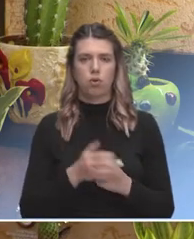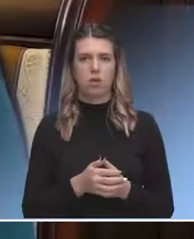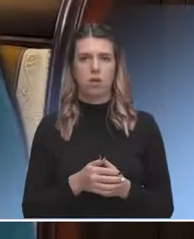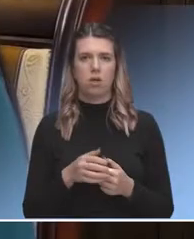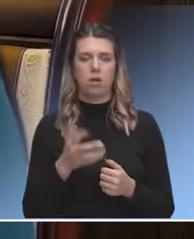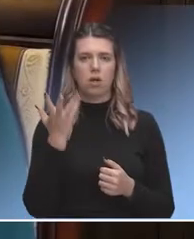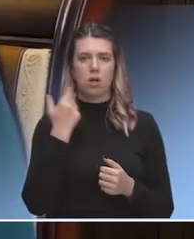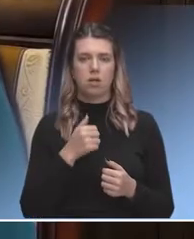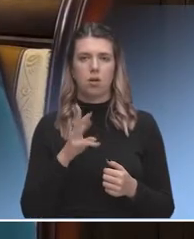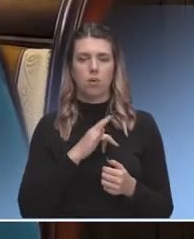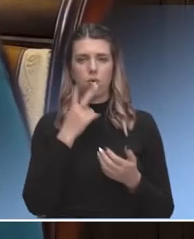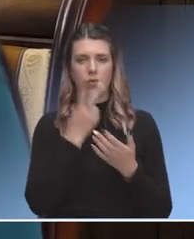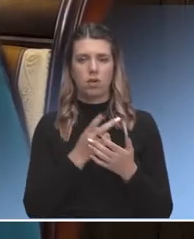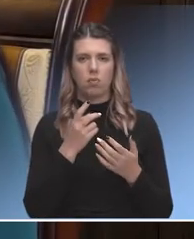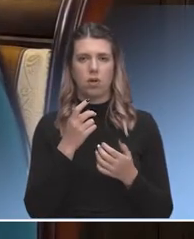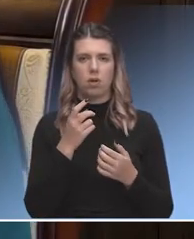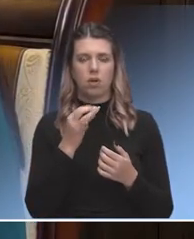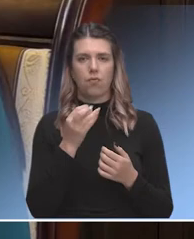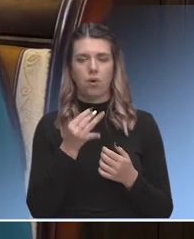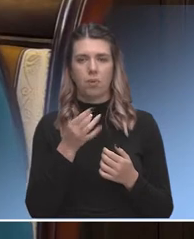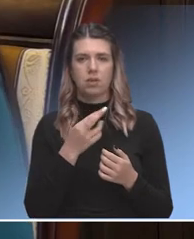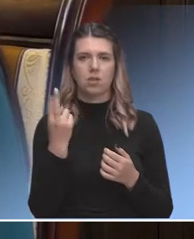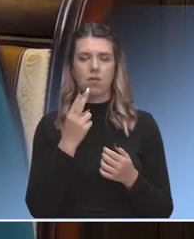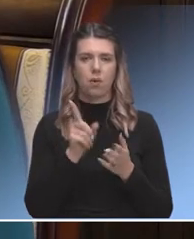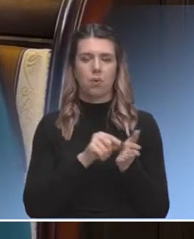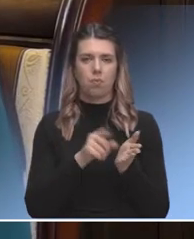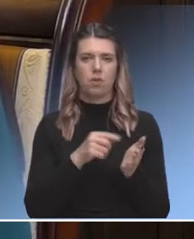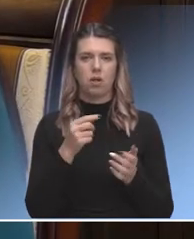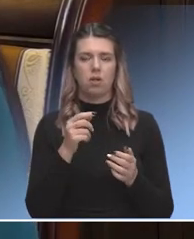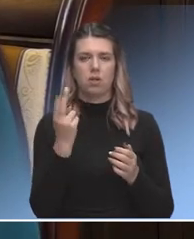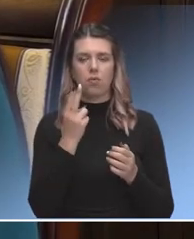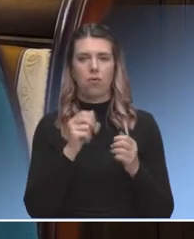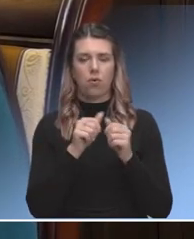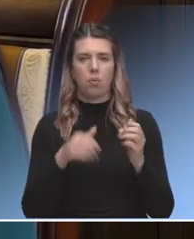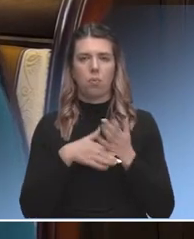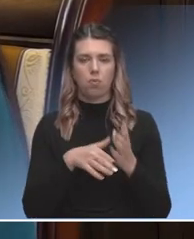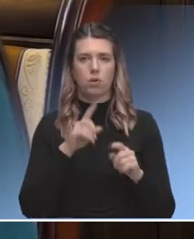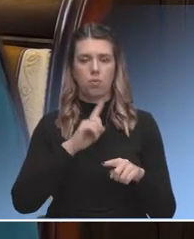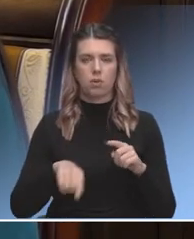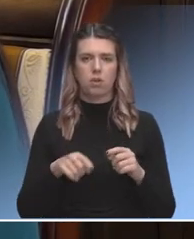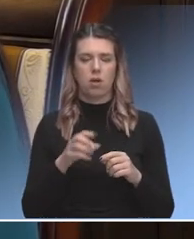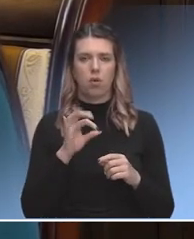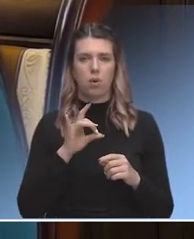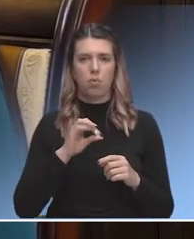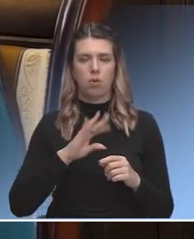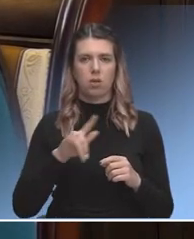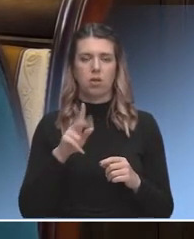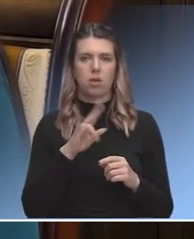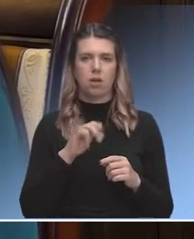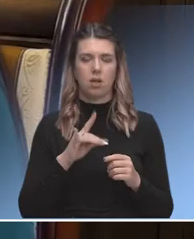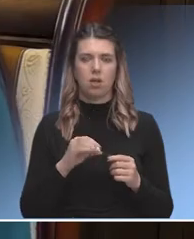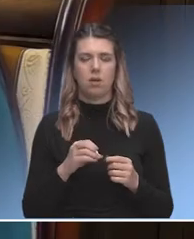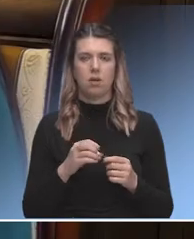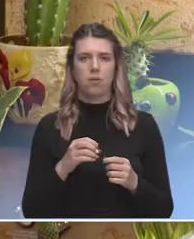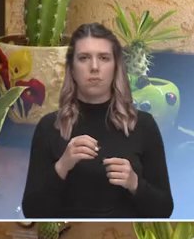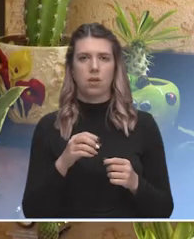будущее». Так когда же мы увидим информацию, и вот эта цифровая перепись, цифровой формат поможет как-то быстрее обрабатывать данные по сравнению с